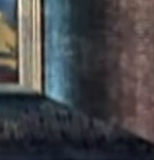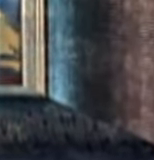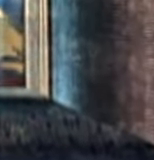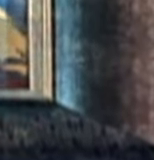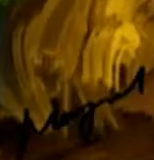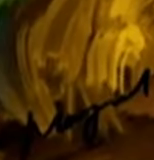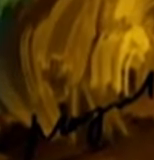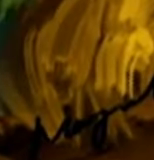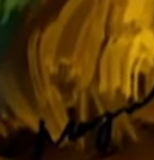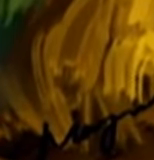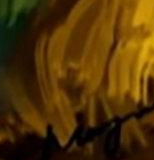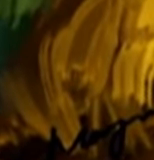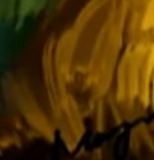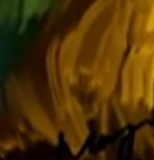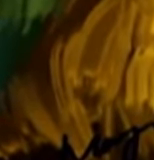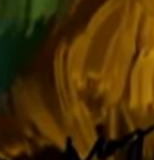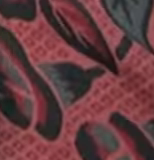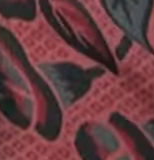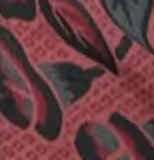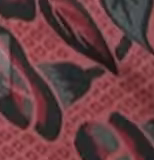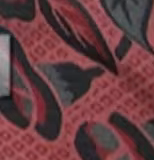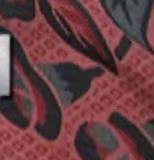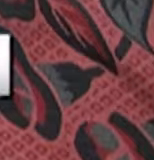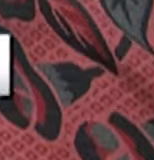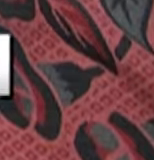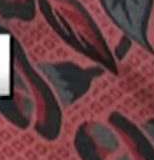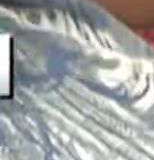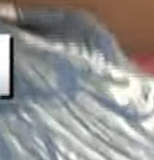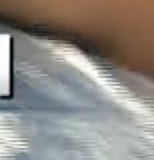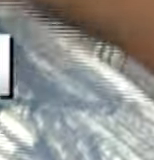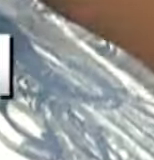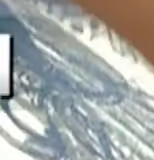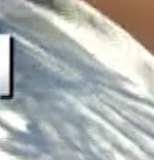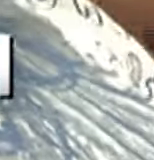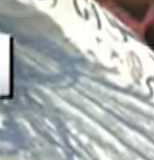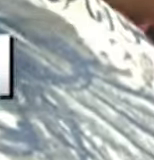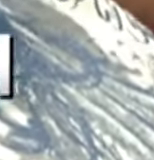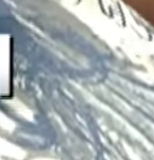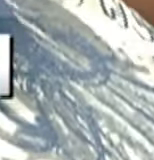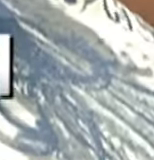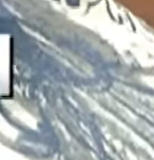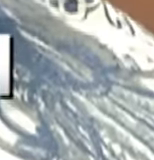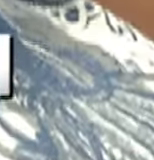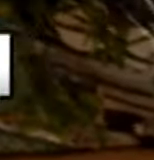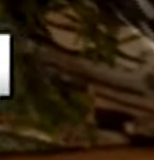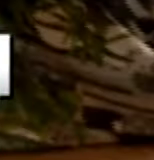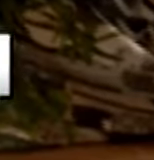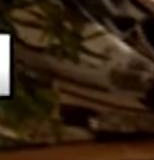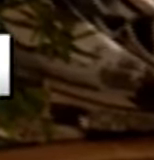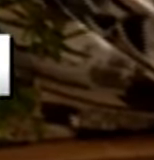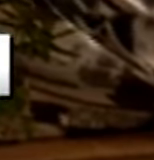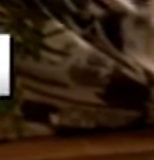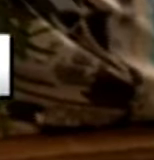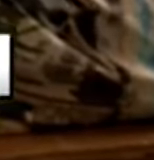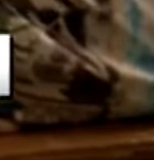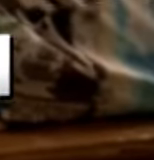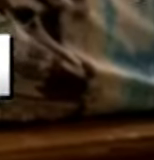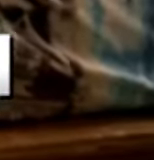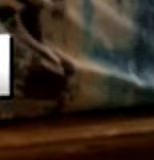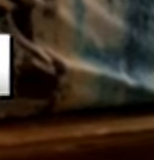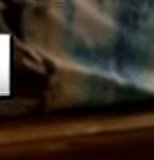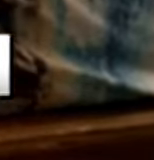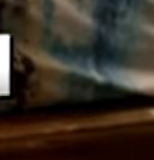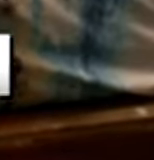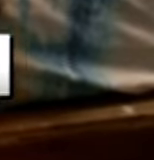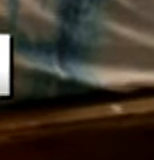maya-maya. Okay, alam mo naman, ito sa panahong to, di ba? Mas alagaan pa po natin ang ating mga